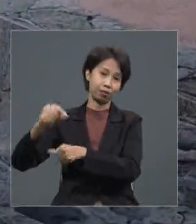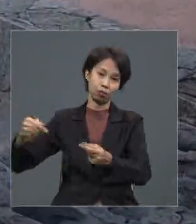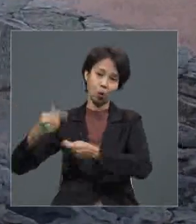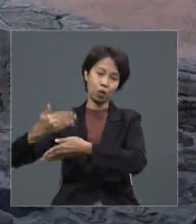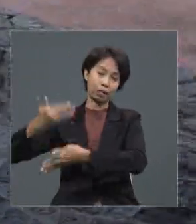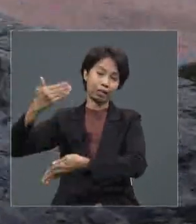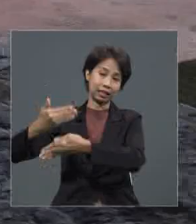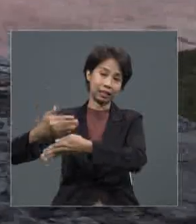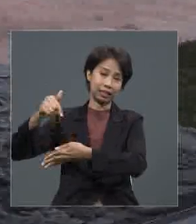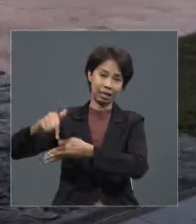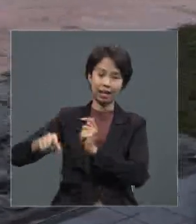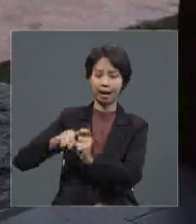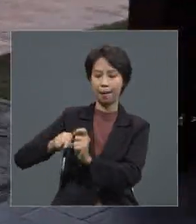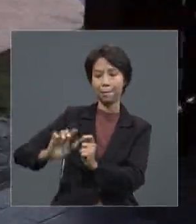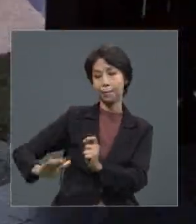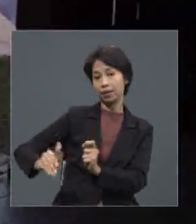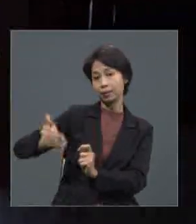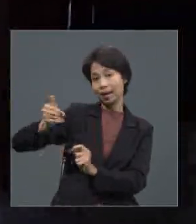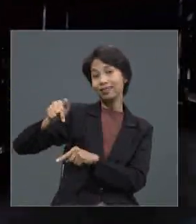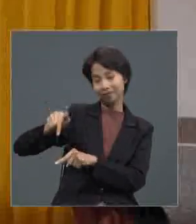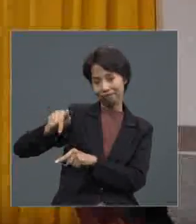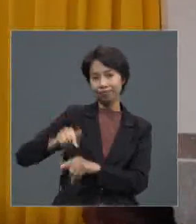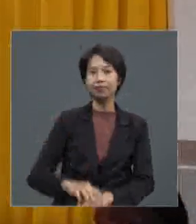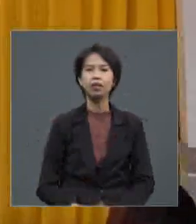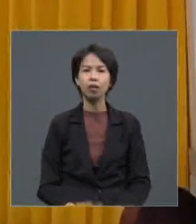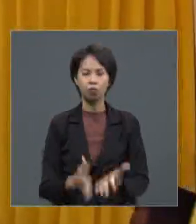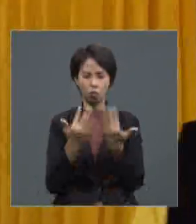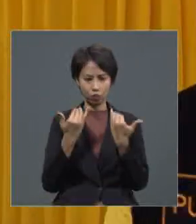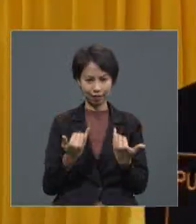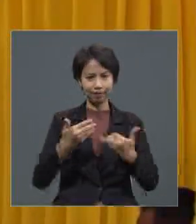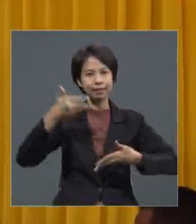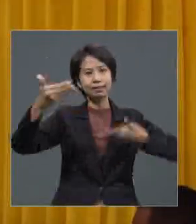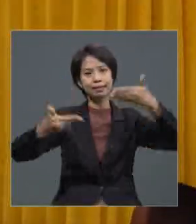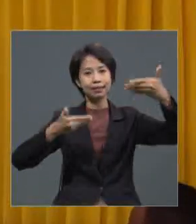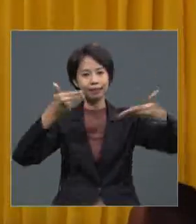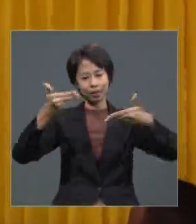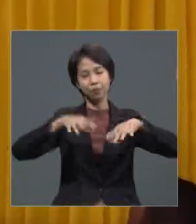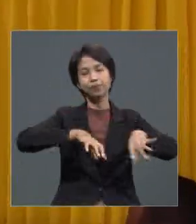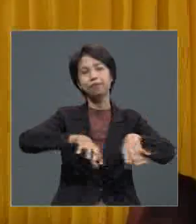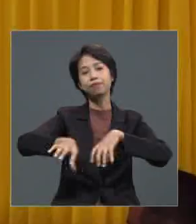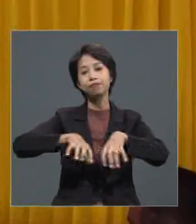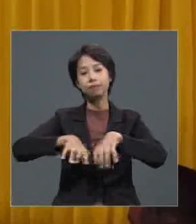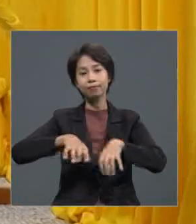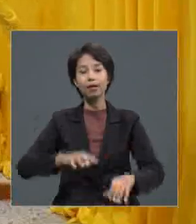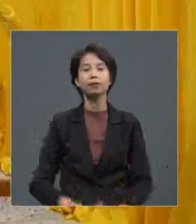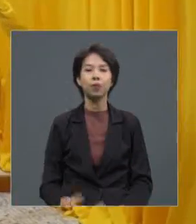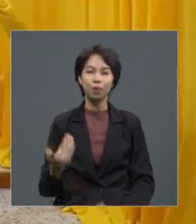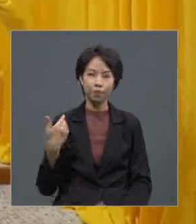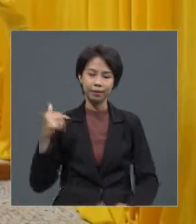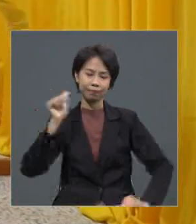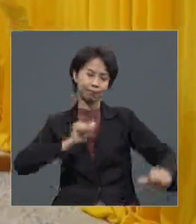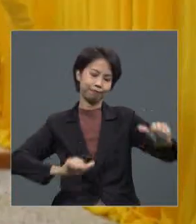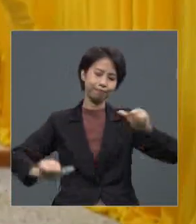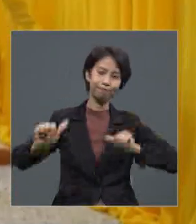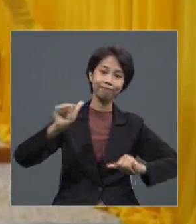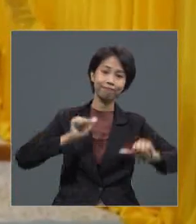ายเทศบาลเมืองนราธิวาสและในส่วนวันนี้มีการจัดกิจกรรมนิทรรศการเฉลิมพระเกียรติมีการแสดงทางศิลปะ